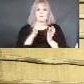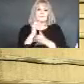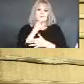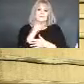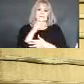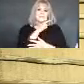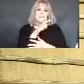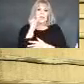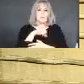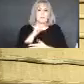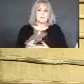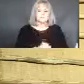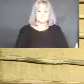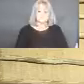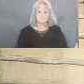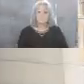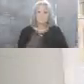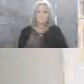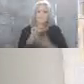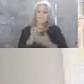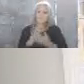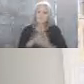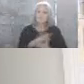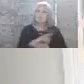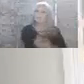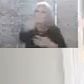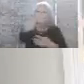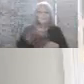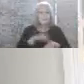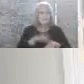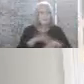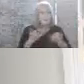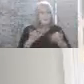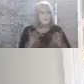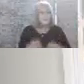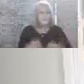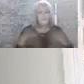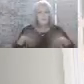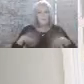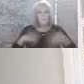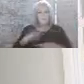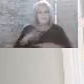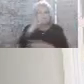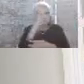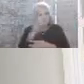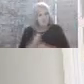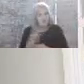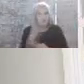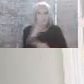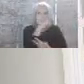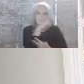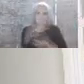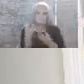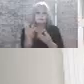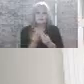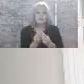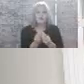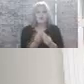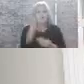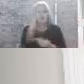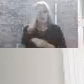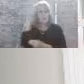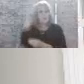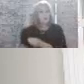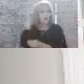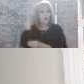van Jesus. Amen. Dankie dat julle vandag saam met ons tyd spandeer. Dit is spesiaal vir ons om julle hier te hê. Onthou om